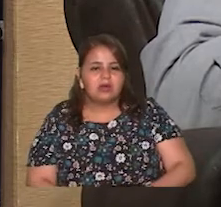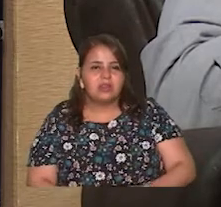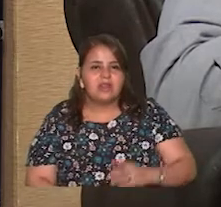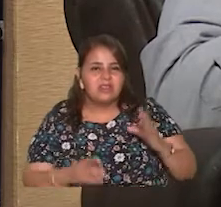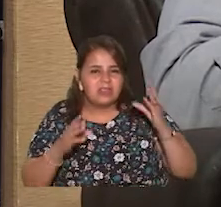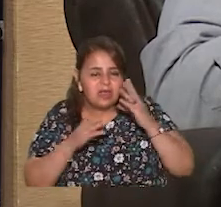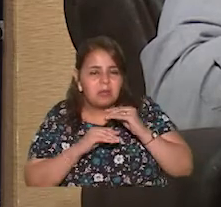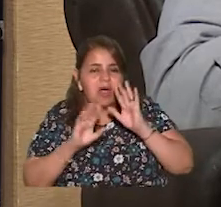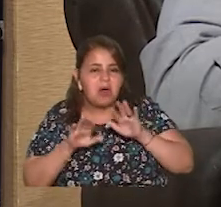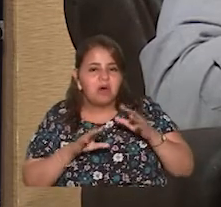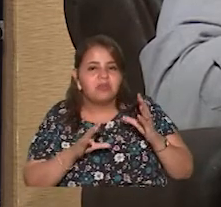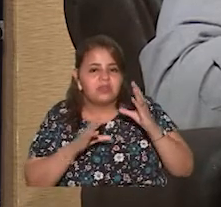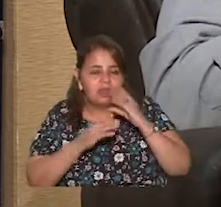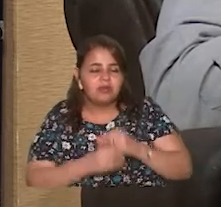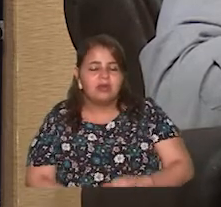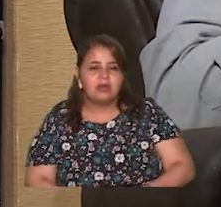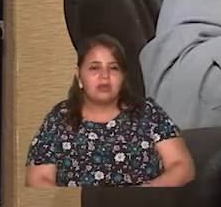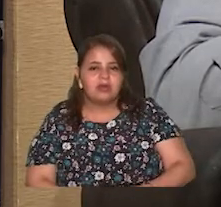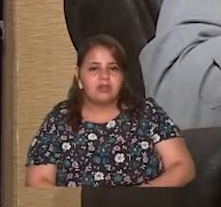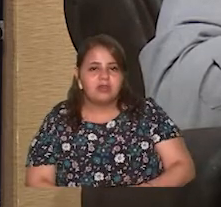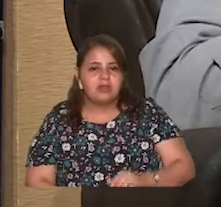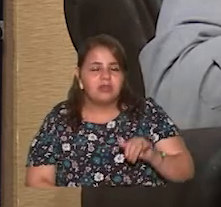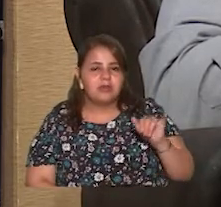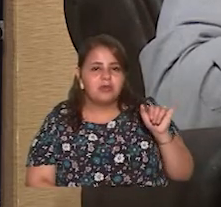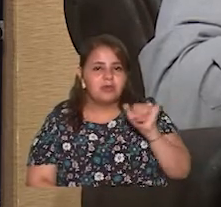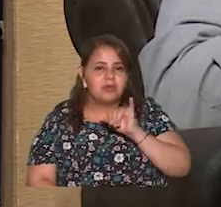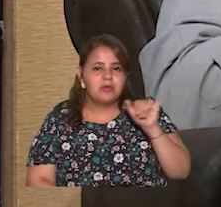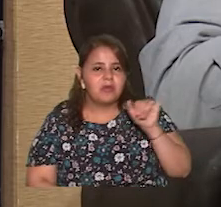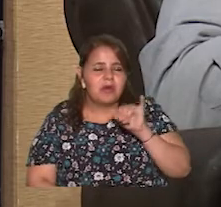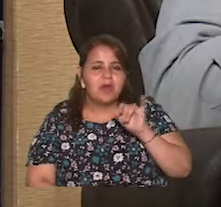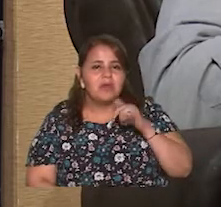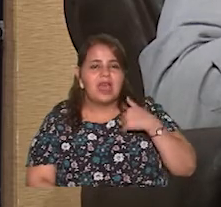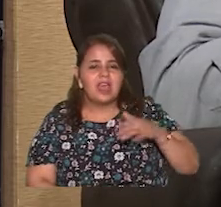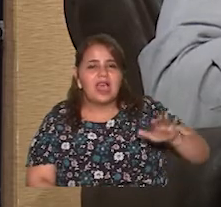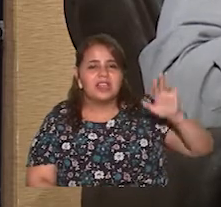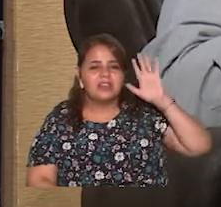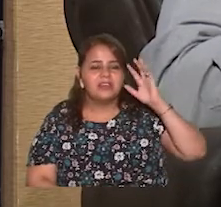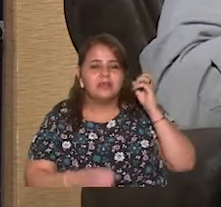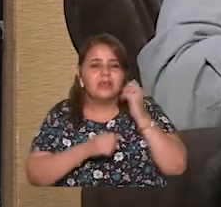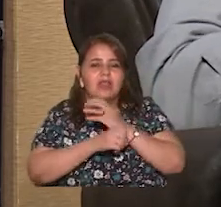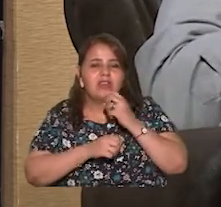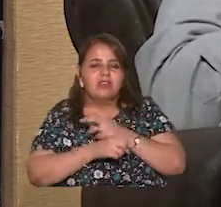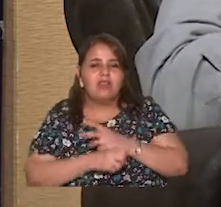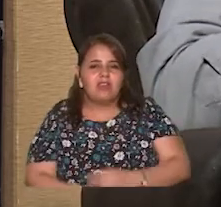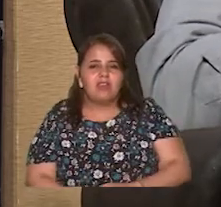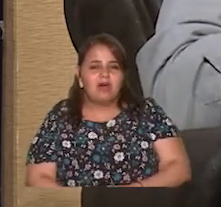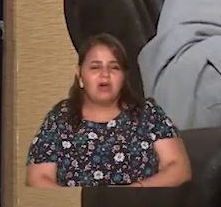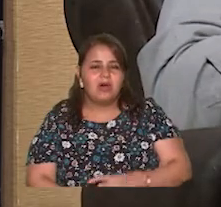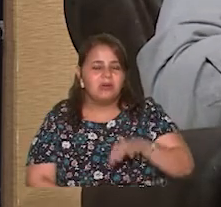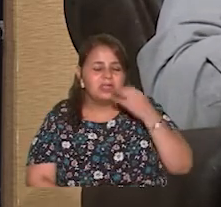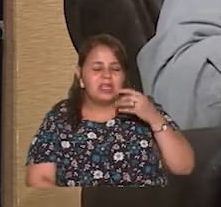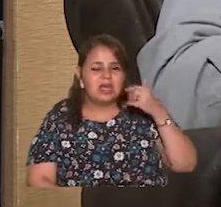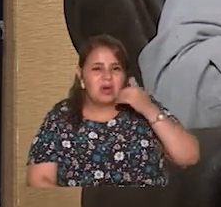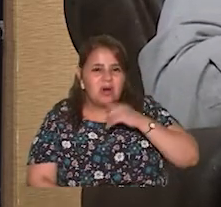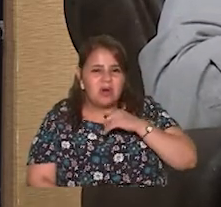هتفضل في الظلمة. مفيش أحلى من إن الحد يعترف بخطاياه ويطلع أي أمر مظلم في